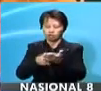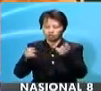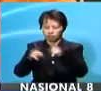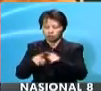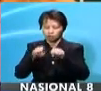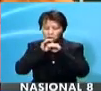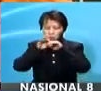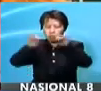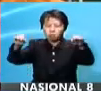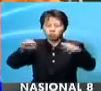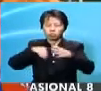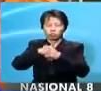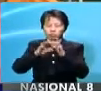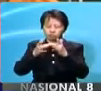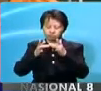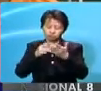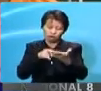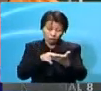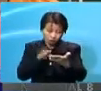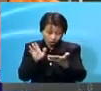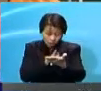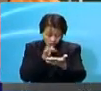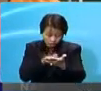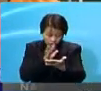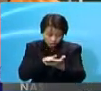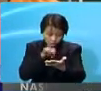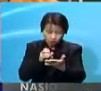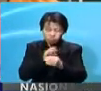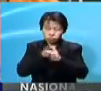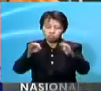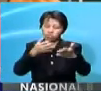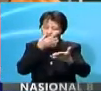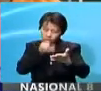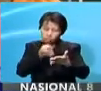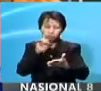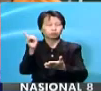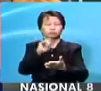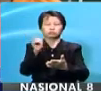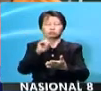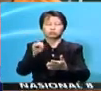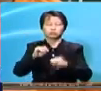yang disiarkan oleh pihak-pihak yang tidak kepentingan ni, dia dapat